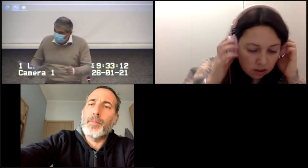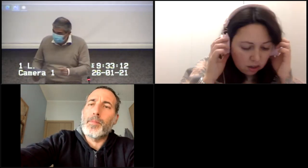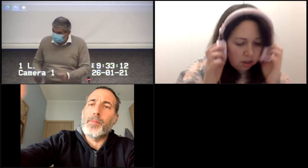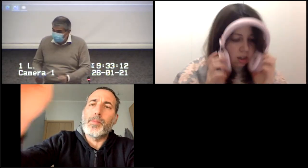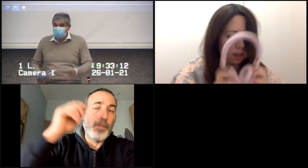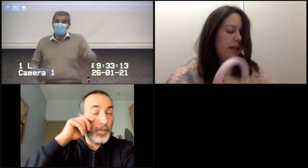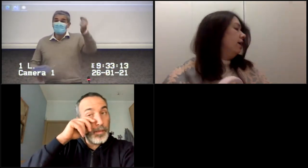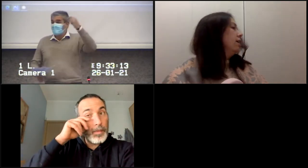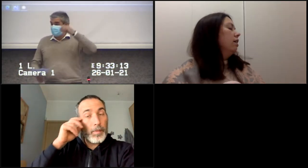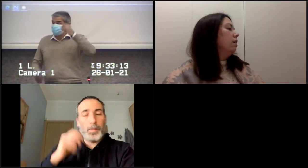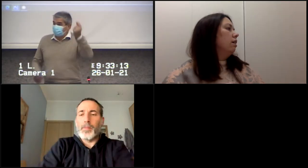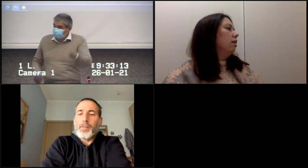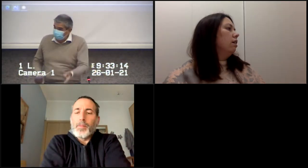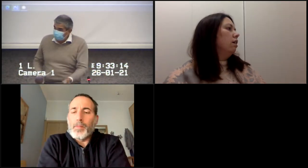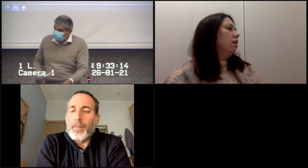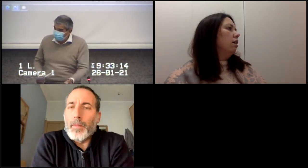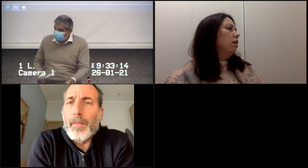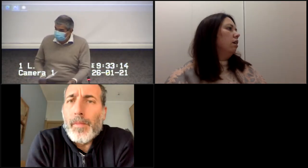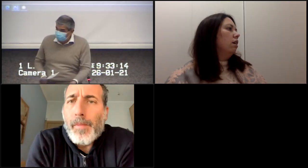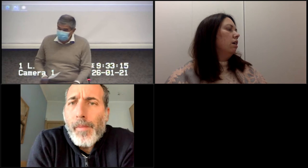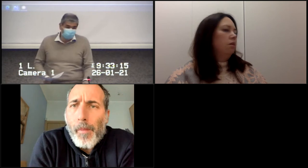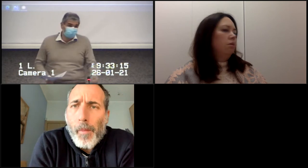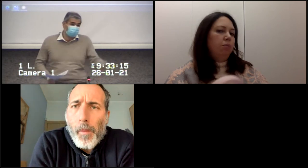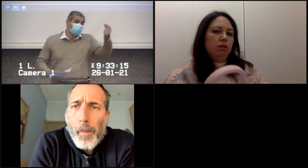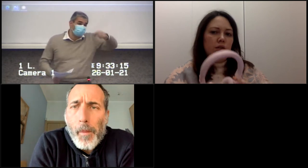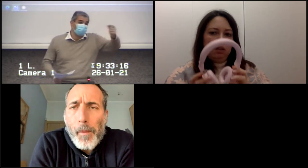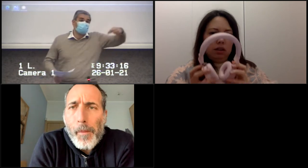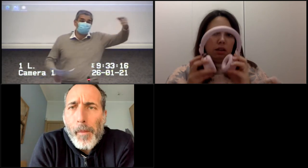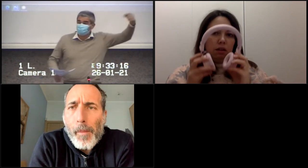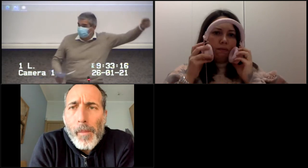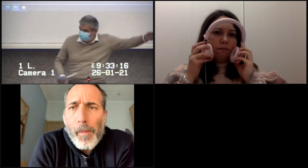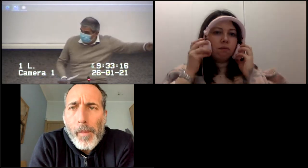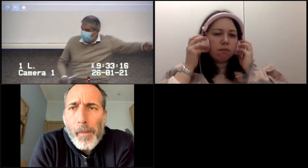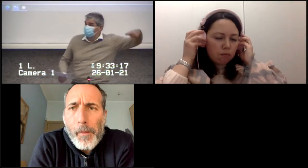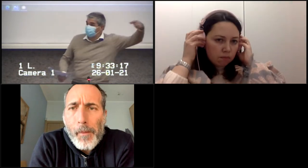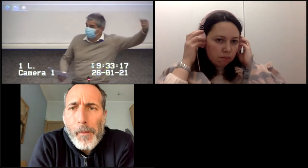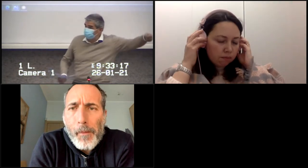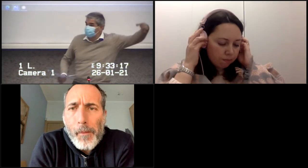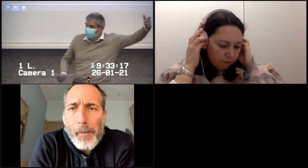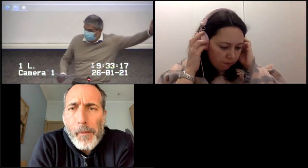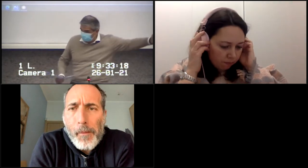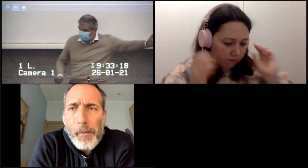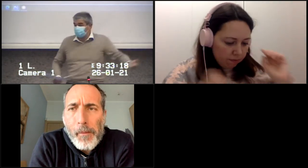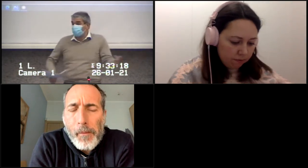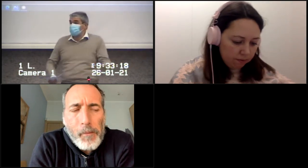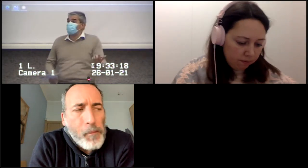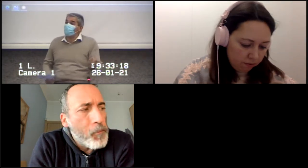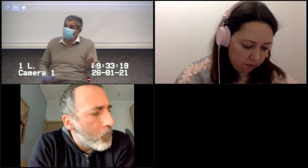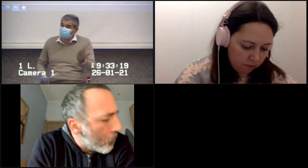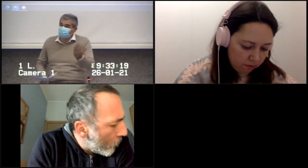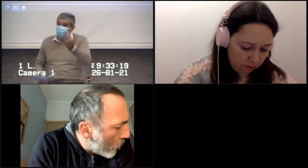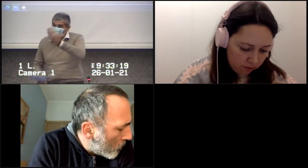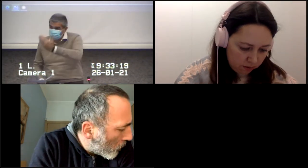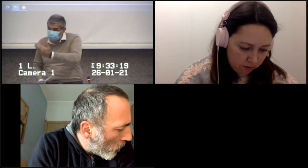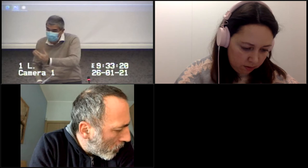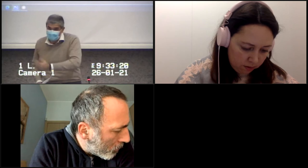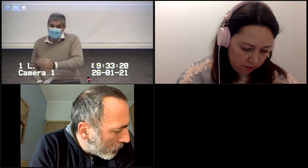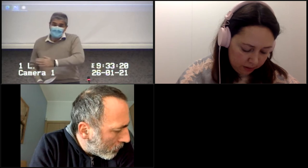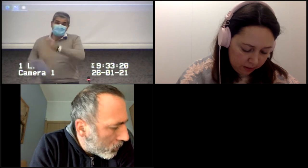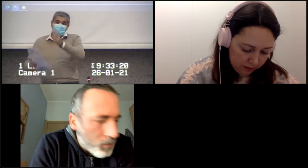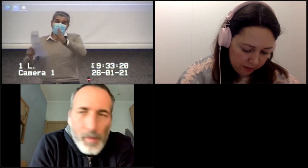cantiere in quanto tale, lo smantellamento di questi tipi di materiali, lo smaltimento e la demolizione e quant'altro. Quindi un aumento dei